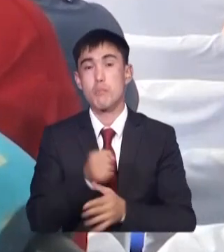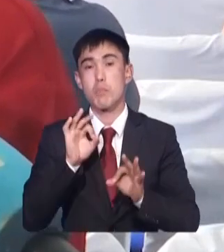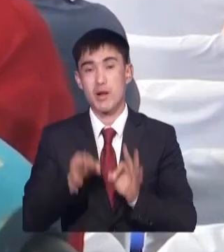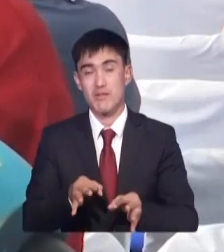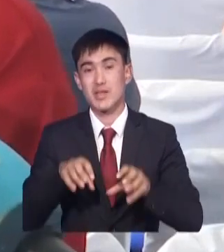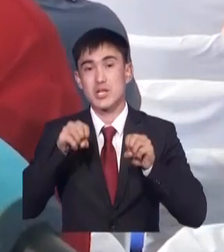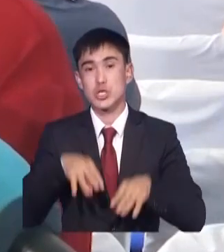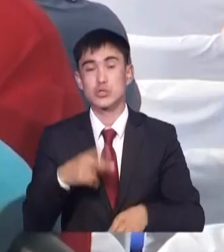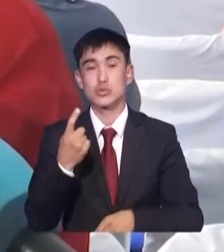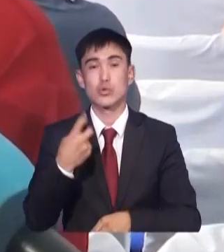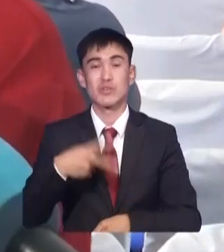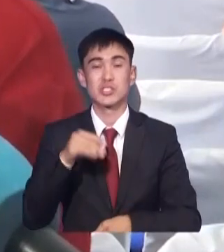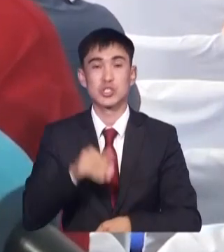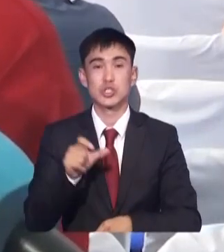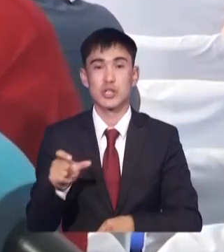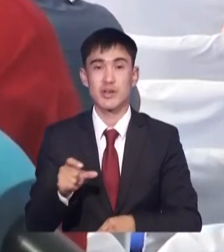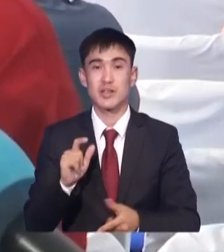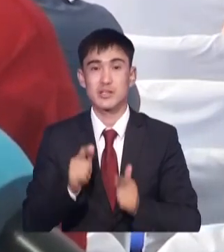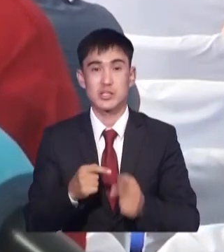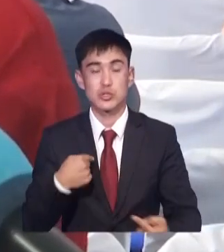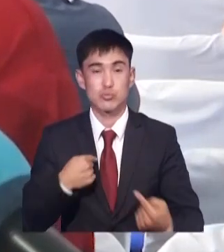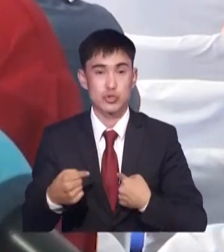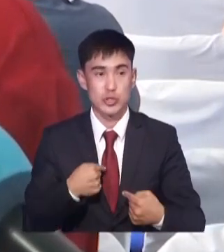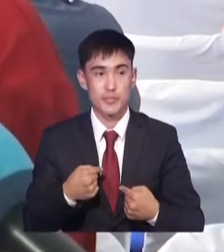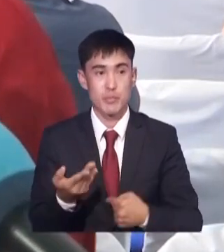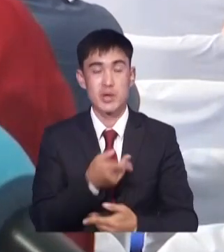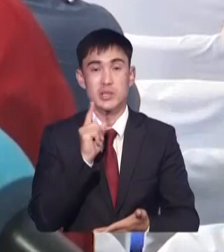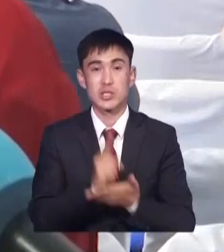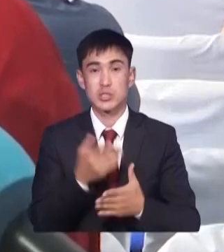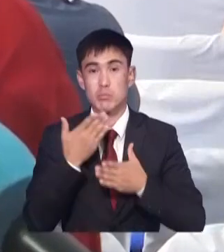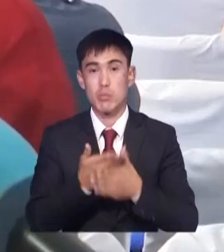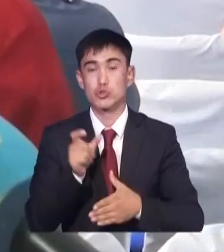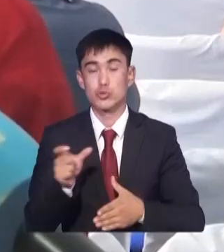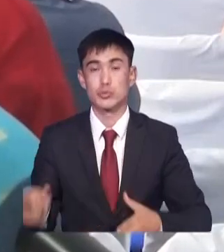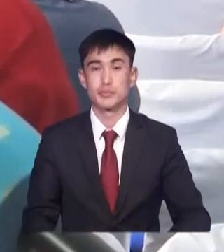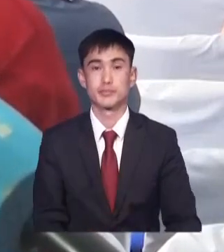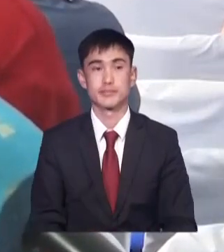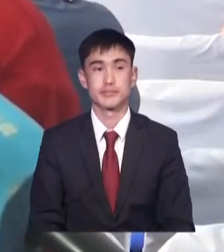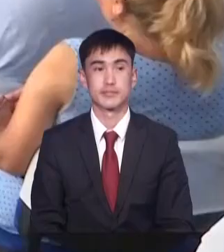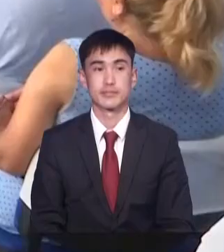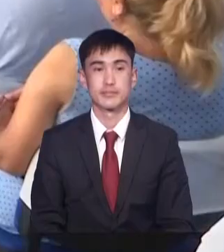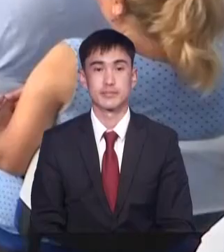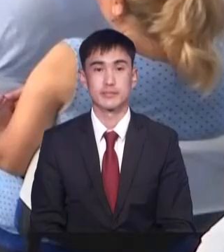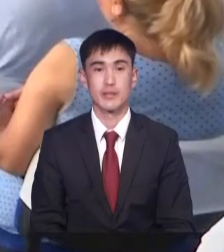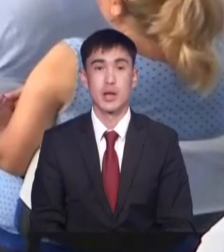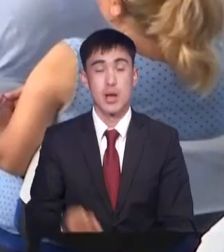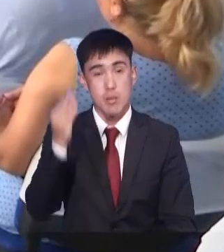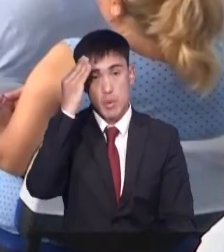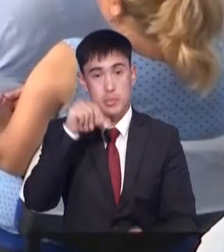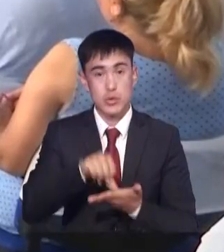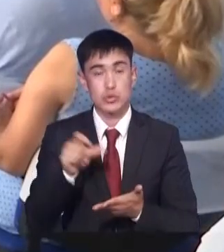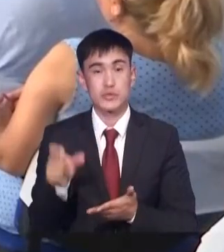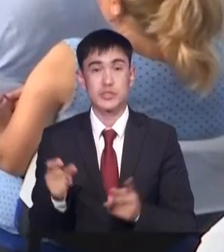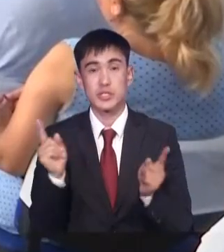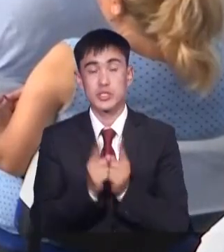для 120 тысяч человек это настоящее мучение. Мы должны помочь людям. По мнению участников